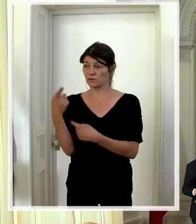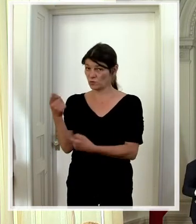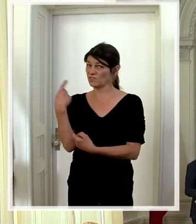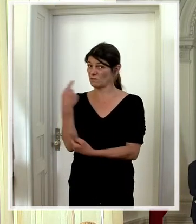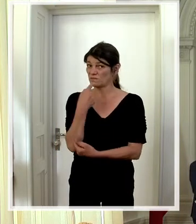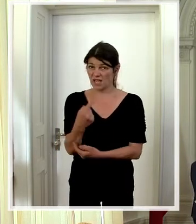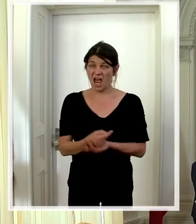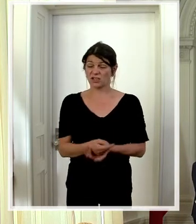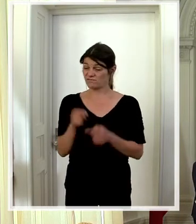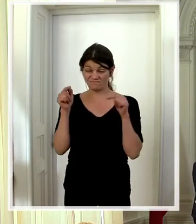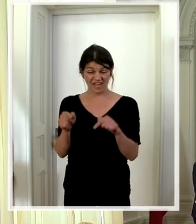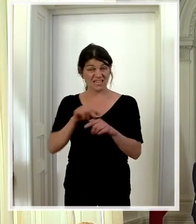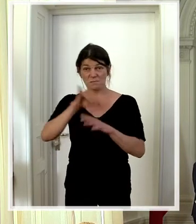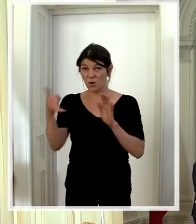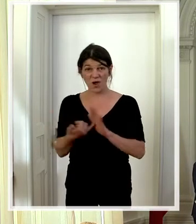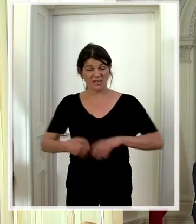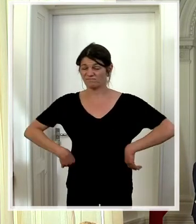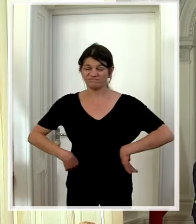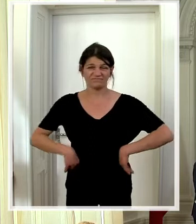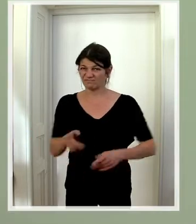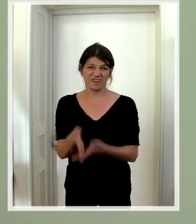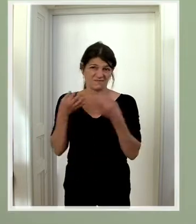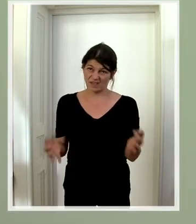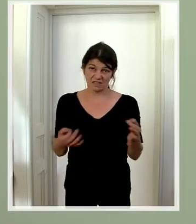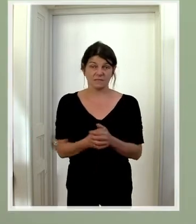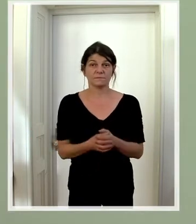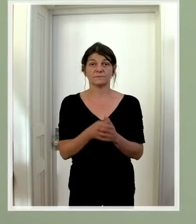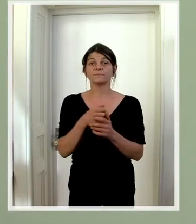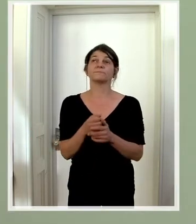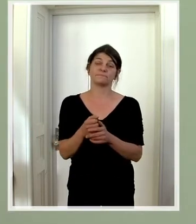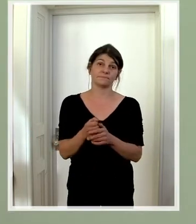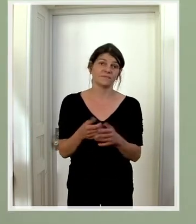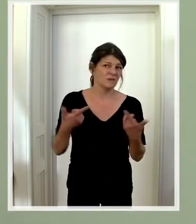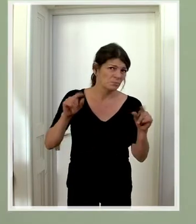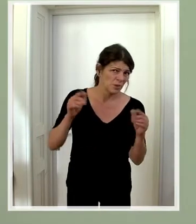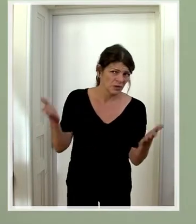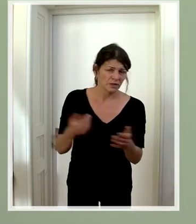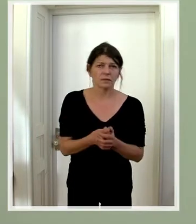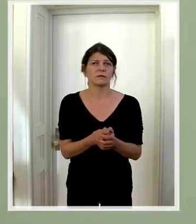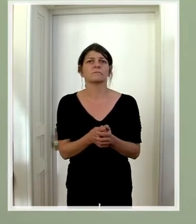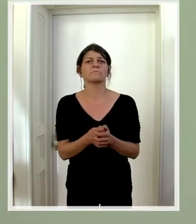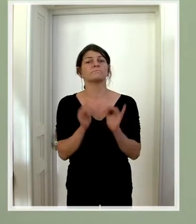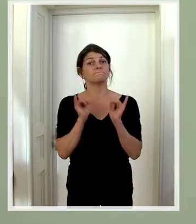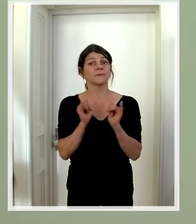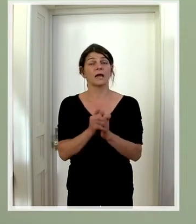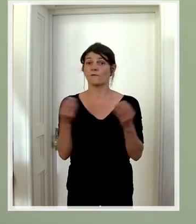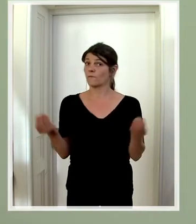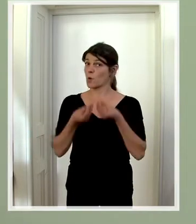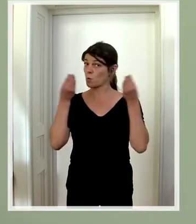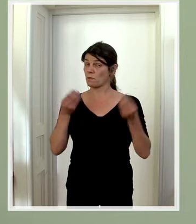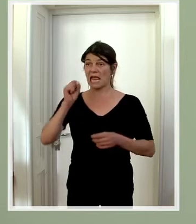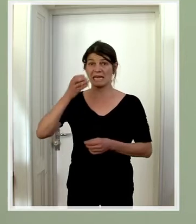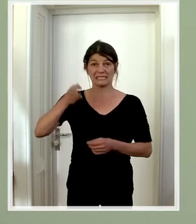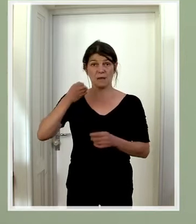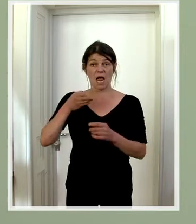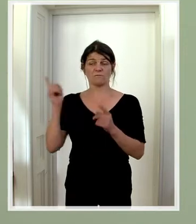mit dem Projekt wird das Pferd von hinten aufgezäumt. Was ja, heißt das? Weil die S-Bahn führt durch